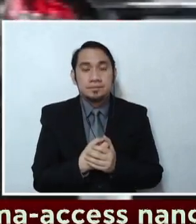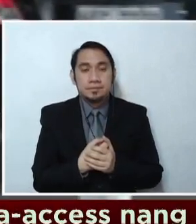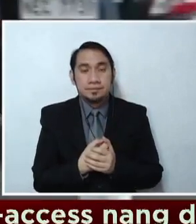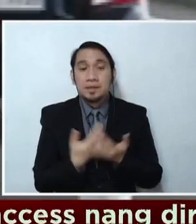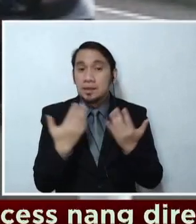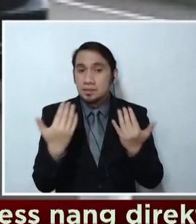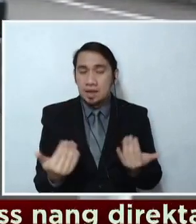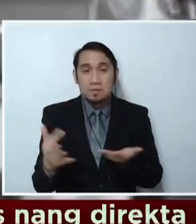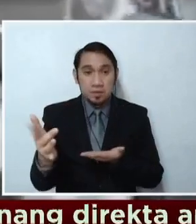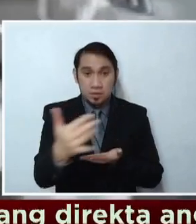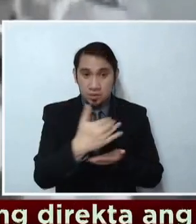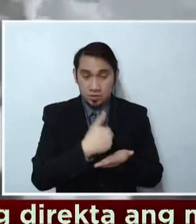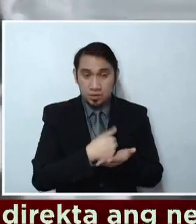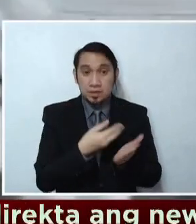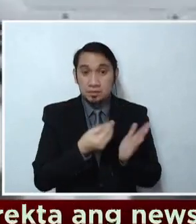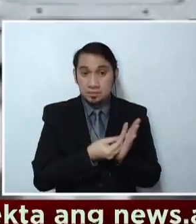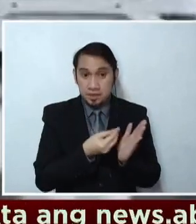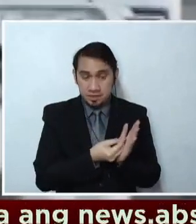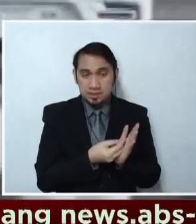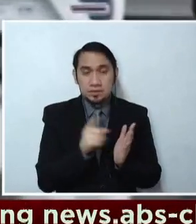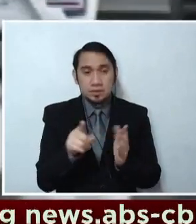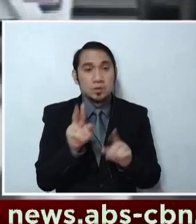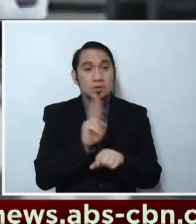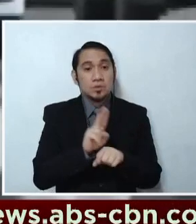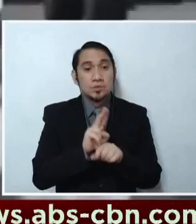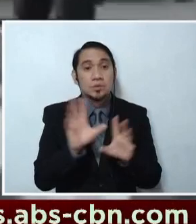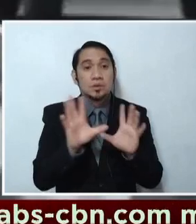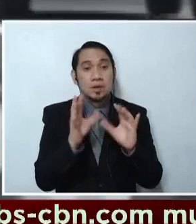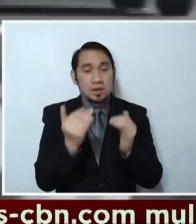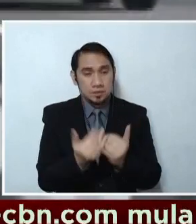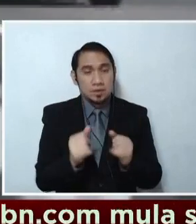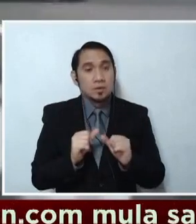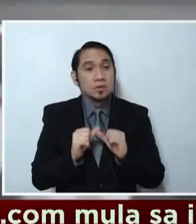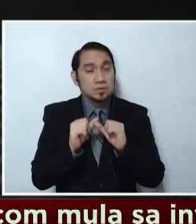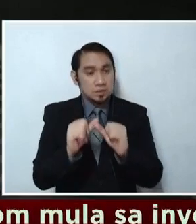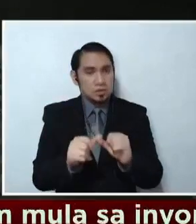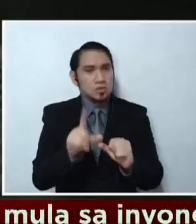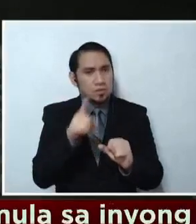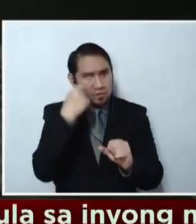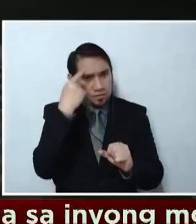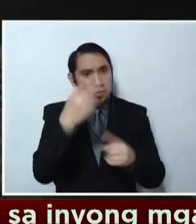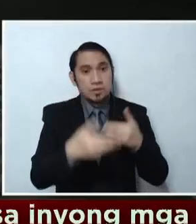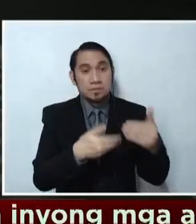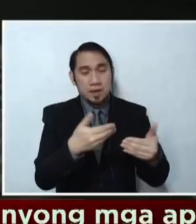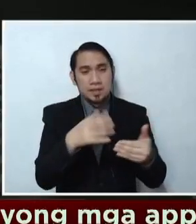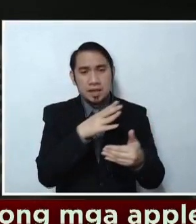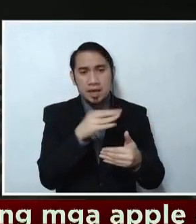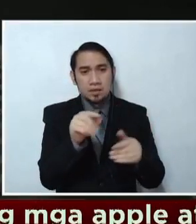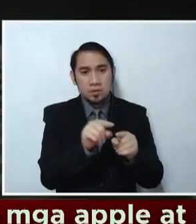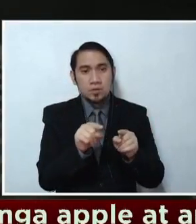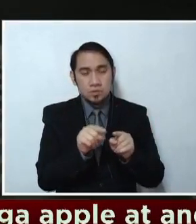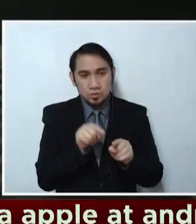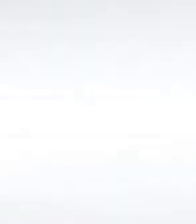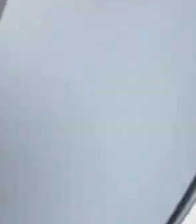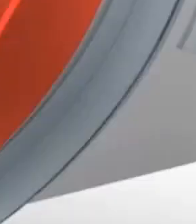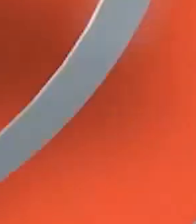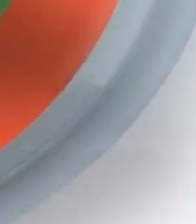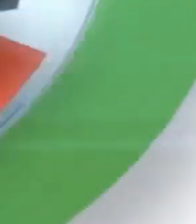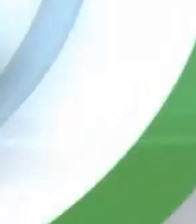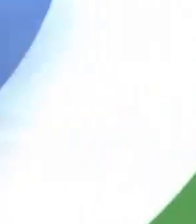Ang makukolekt ng toll ay gagamitin ng kumpanya para sa patuloy na operasyon at maintenance ng expressway.